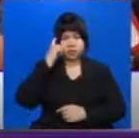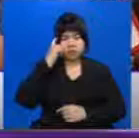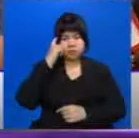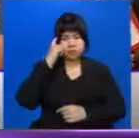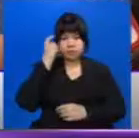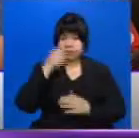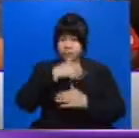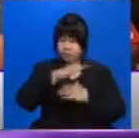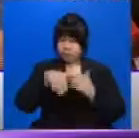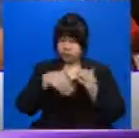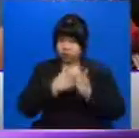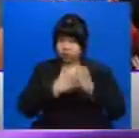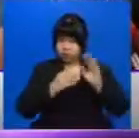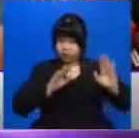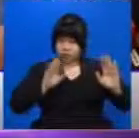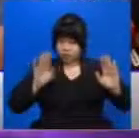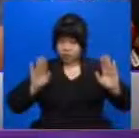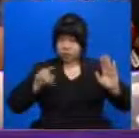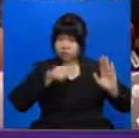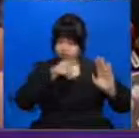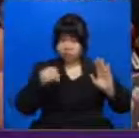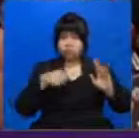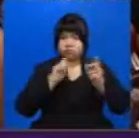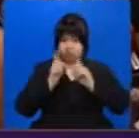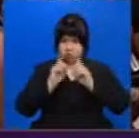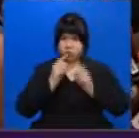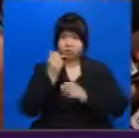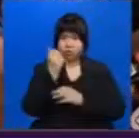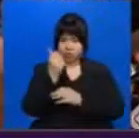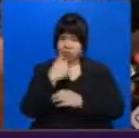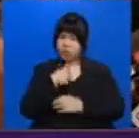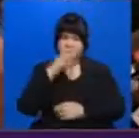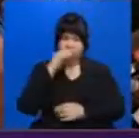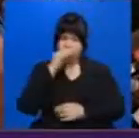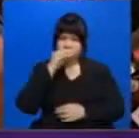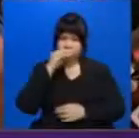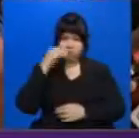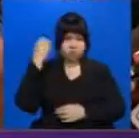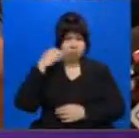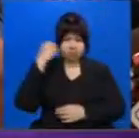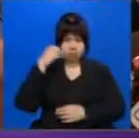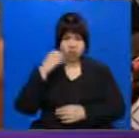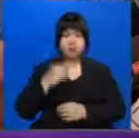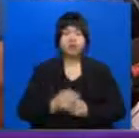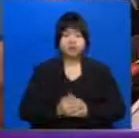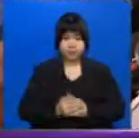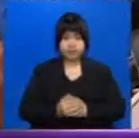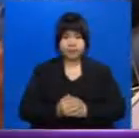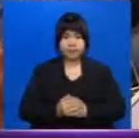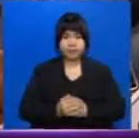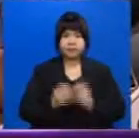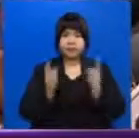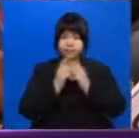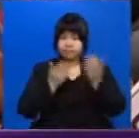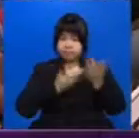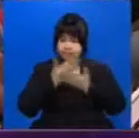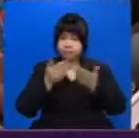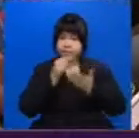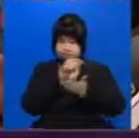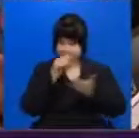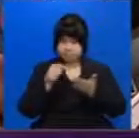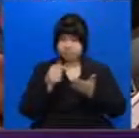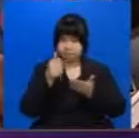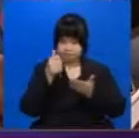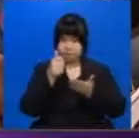ทุกฝ่ายเนี่ยควรหันหน้ามาเจรจากันดีที่สุดที่ผมเคยย้ำไปตลอดที่เคยตลอดมาว่าการเจรจาเนี่ยมันจะเป็นทางออก